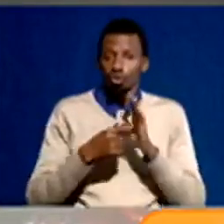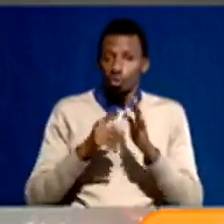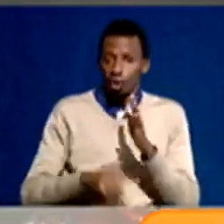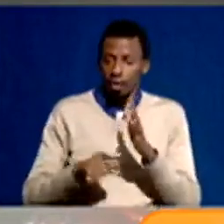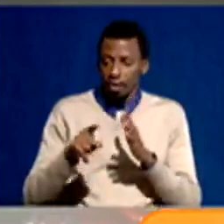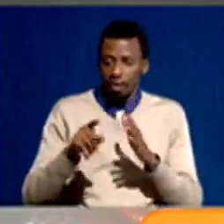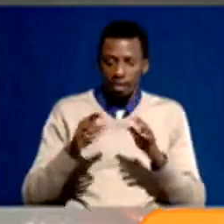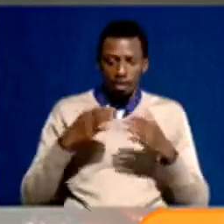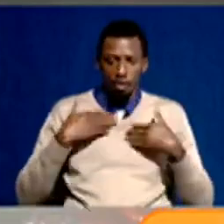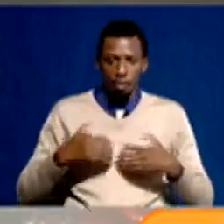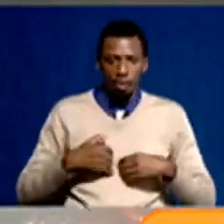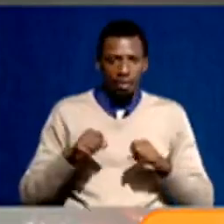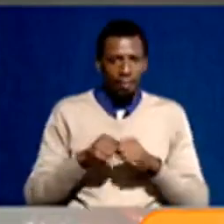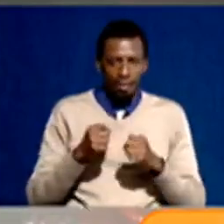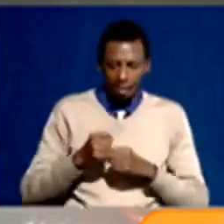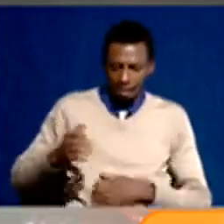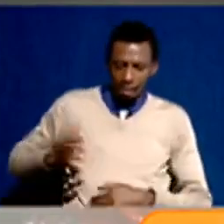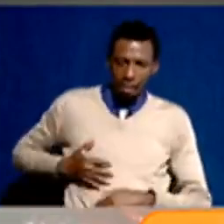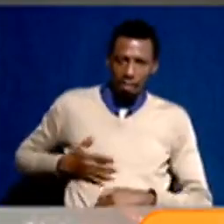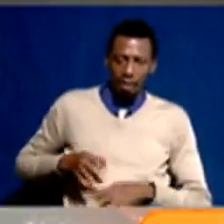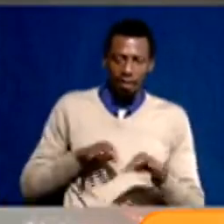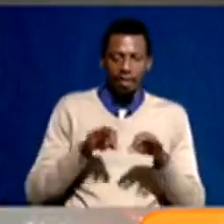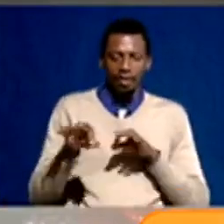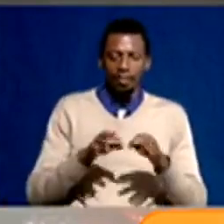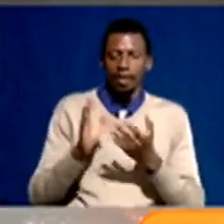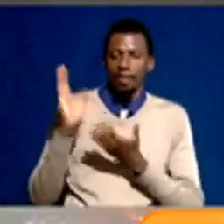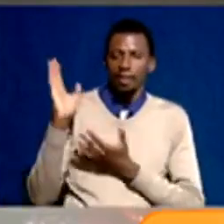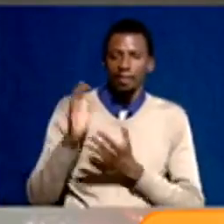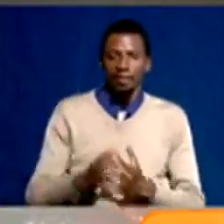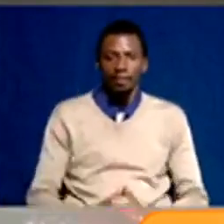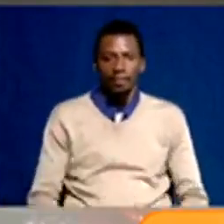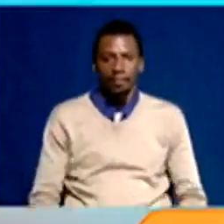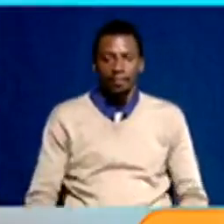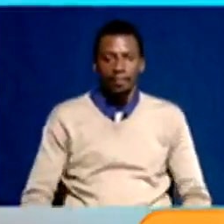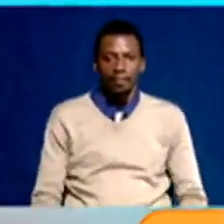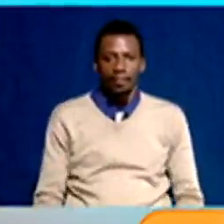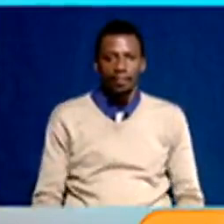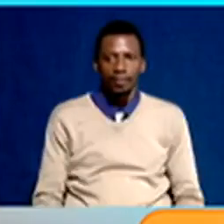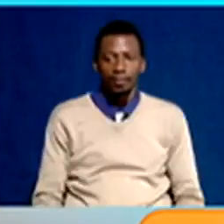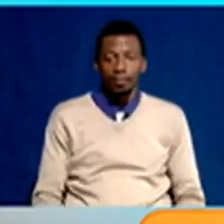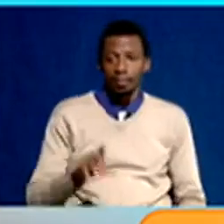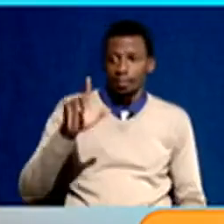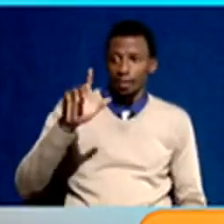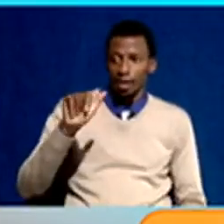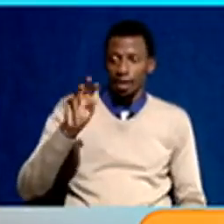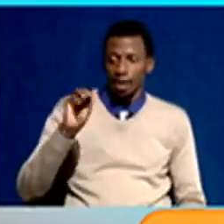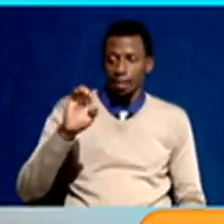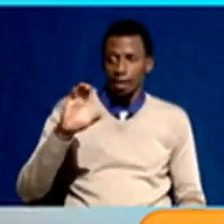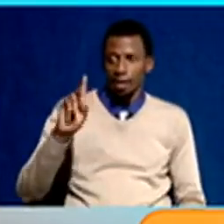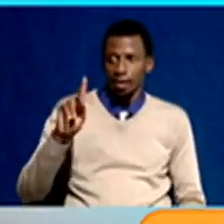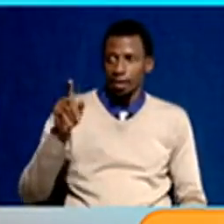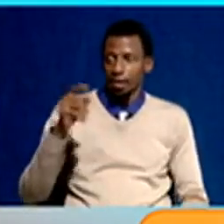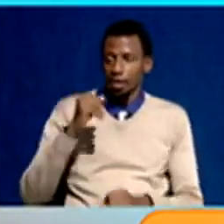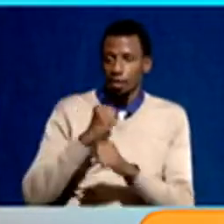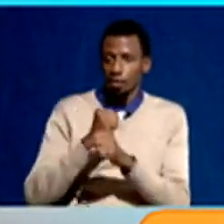kufuatia majeraha mabaya ya mbavu. Francis Mtalaki anaarifu zaidi. Lameck Arani, aliyekuwa mfanyakazi